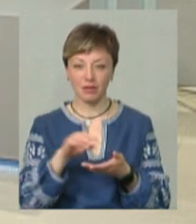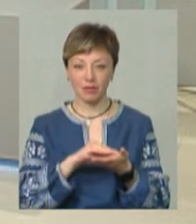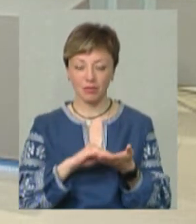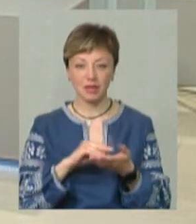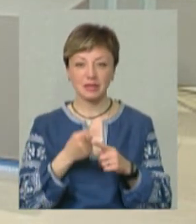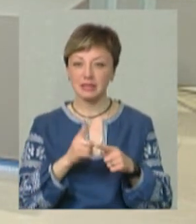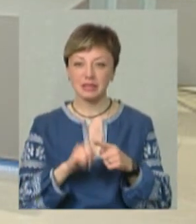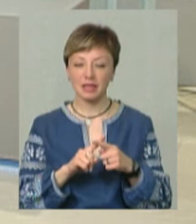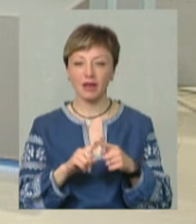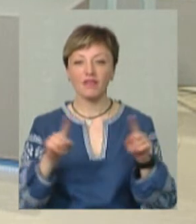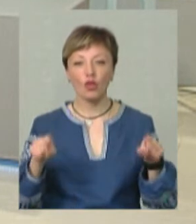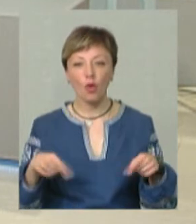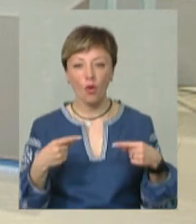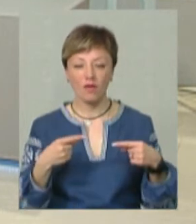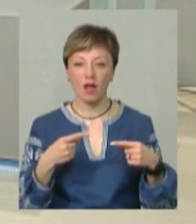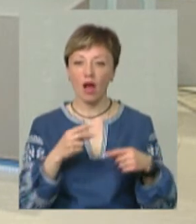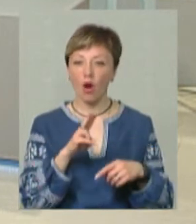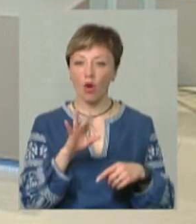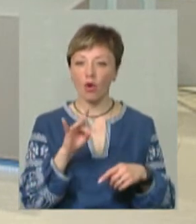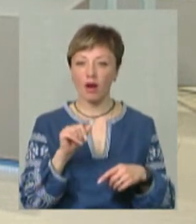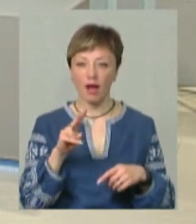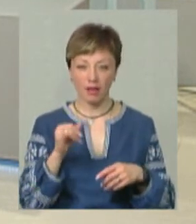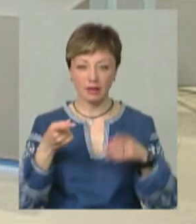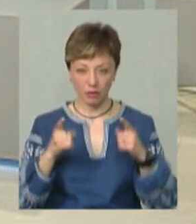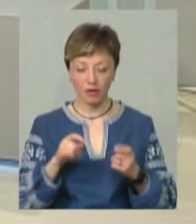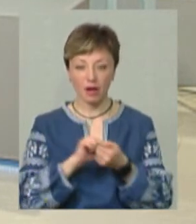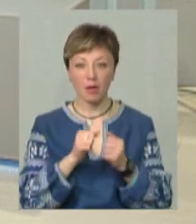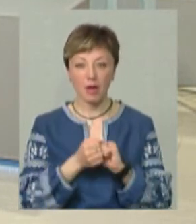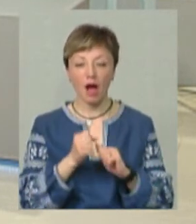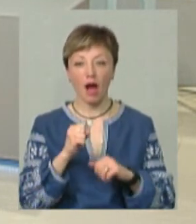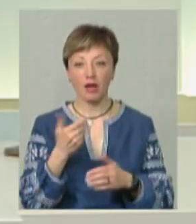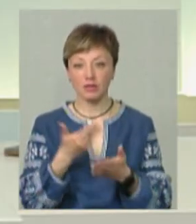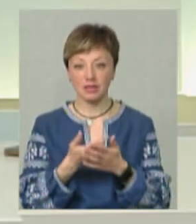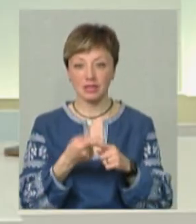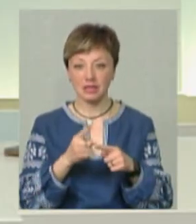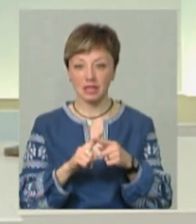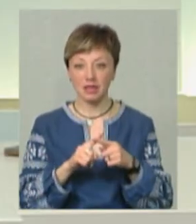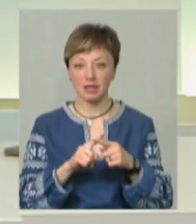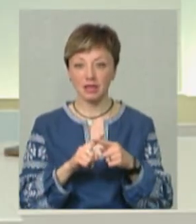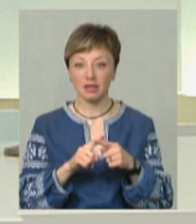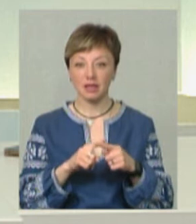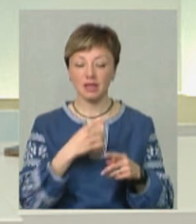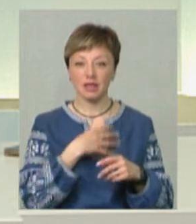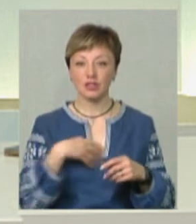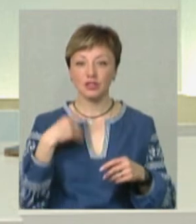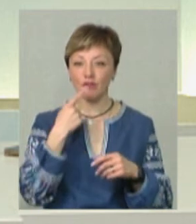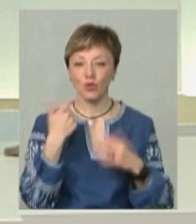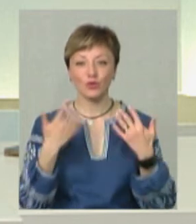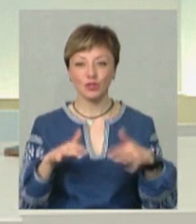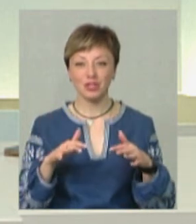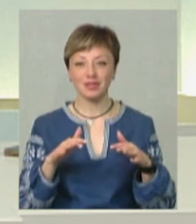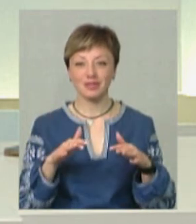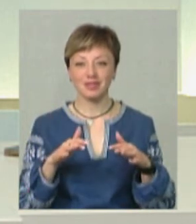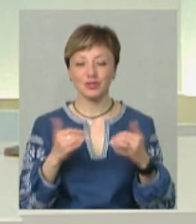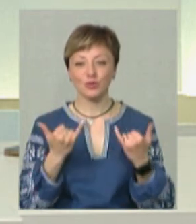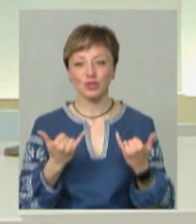це репліка, тобто це відновлення. Хоча корали – це натуральне коралове каміння, а ось це намисто червоне вже